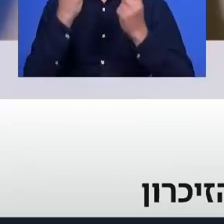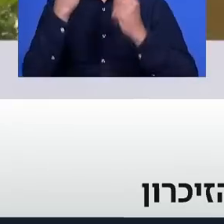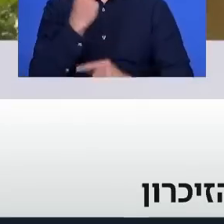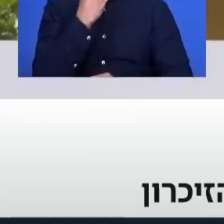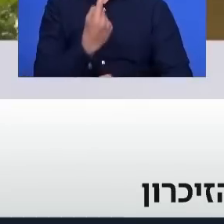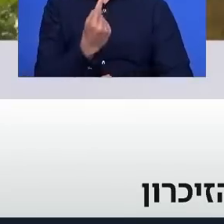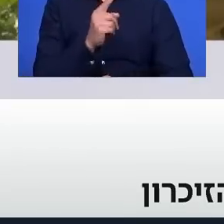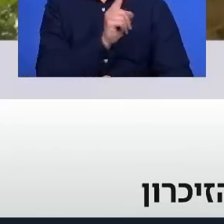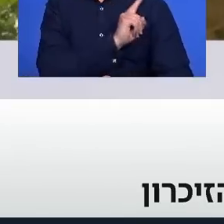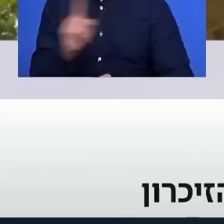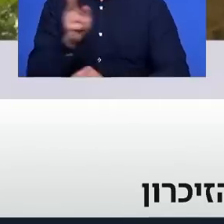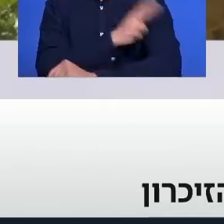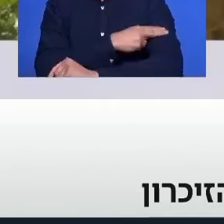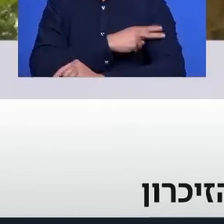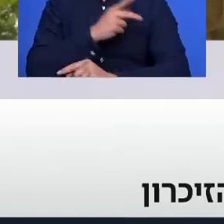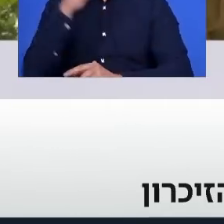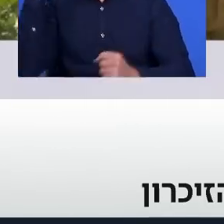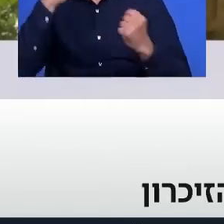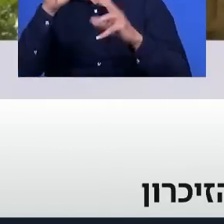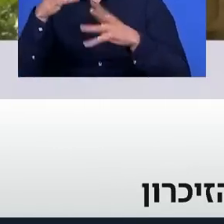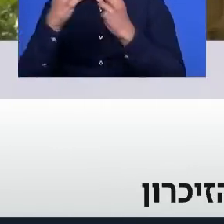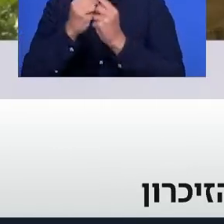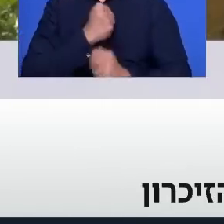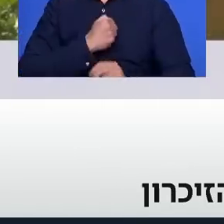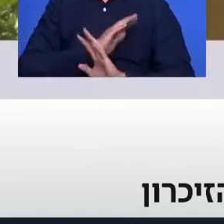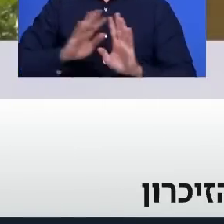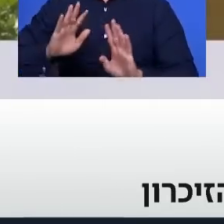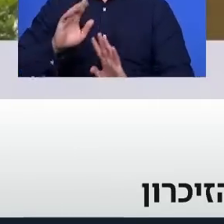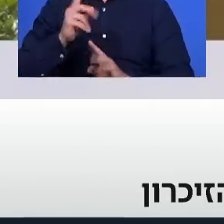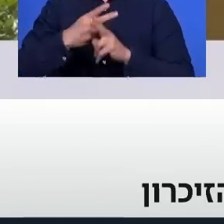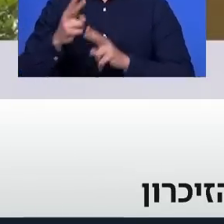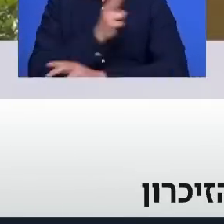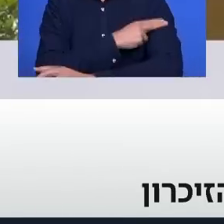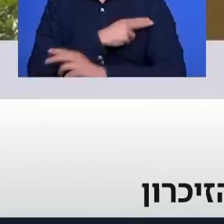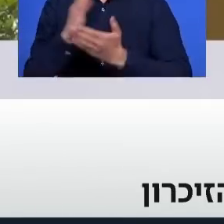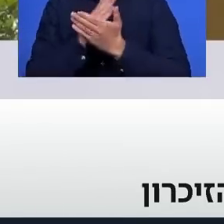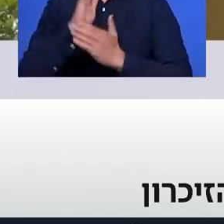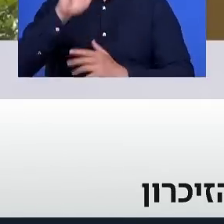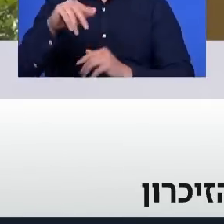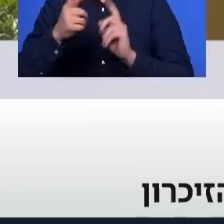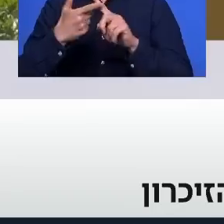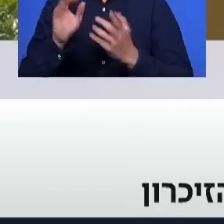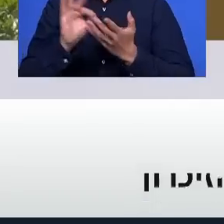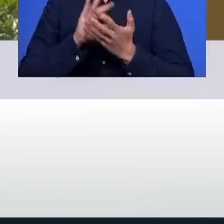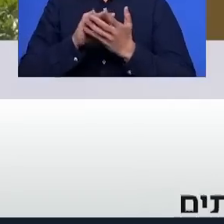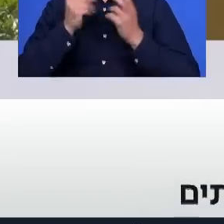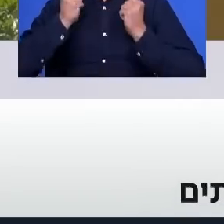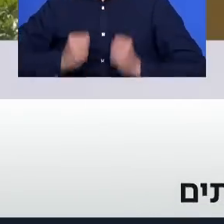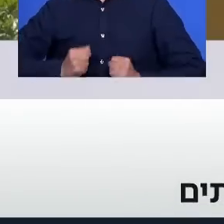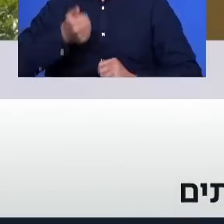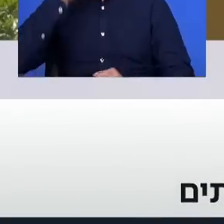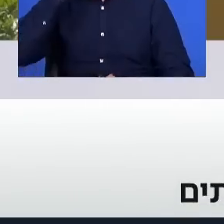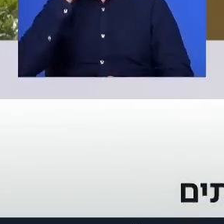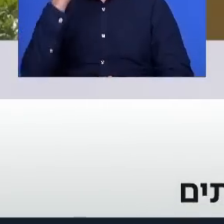אף שוטר לא ירים יד על המשפחות השכולות. אבל לא רק המשטרה נערכת, מיכל, אלא גם משרד הביטחון שאתמול